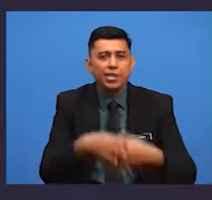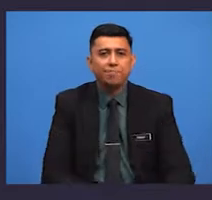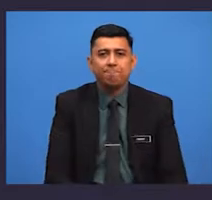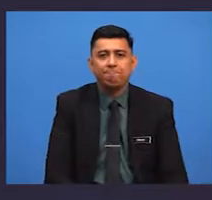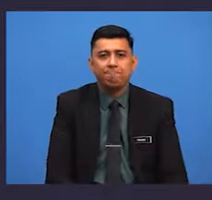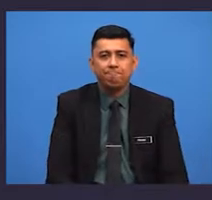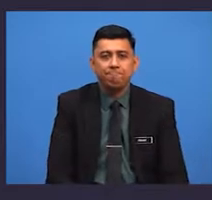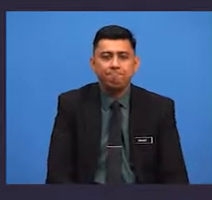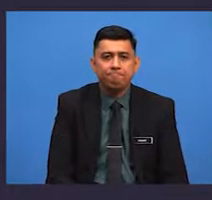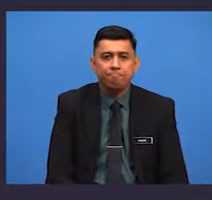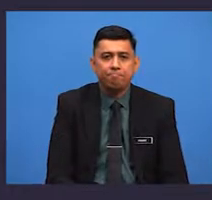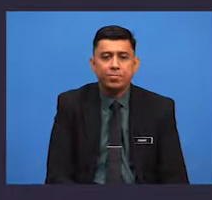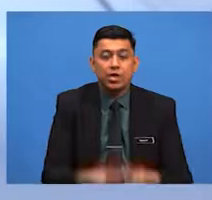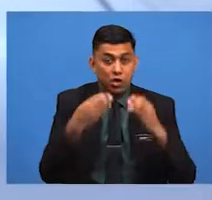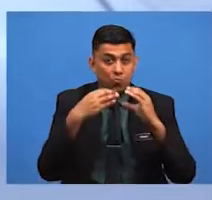dilaksanakan.